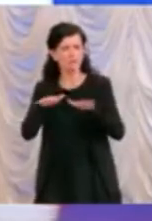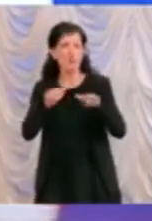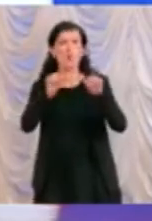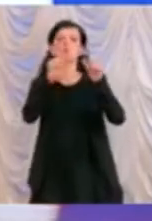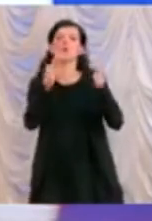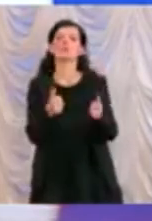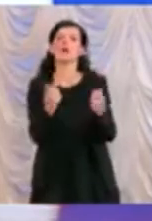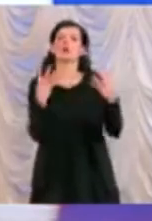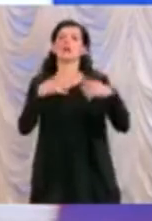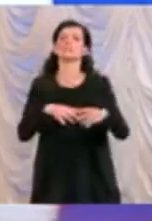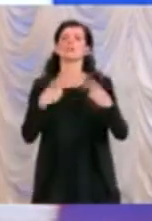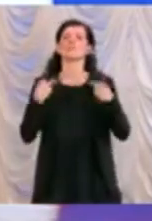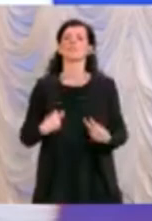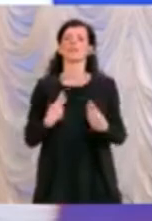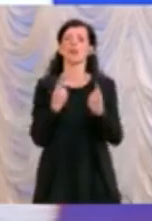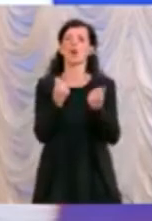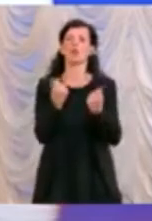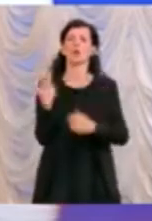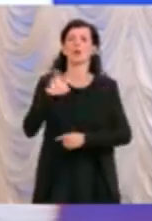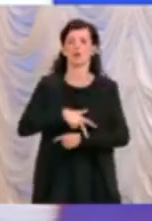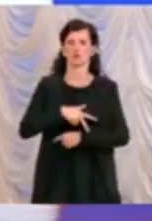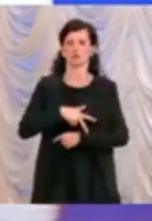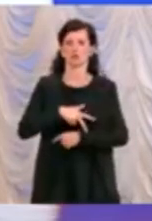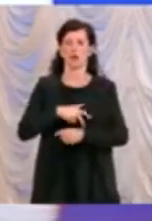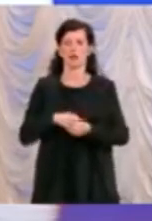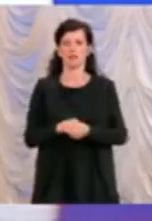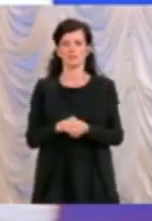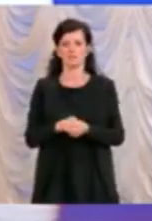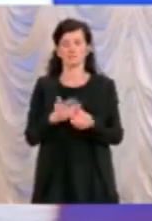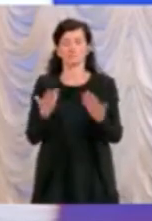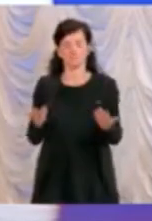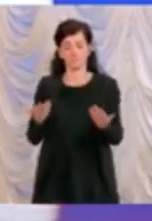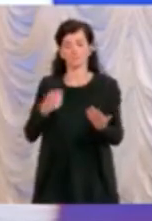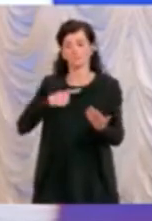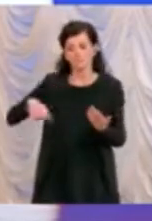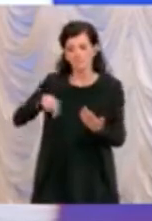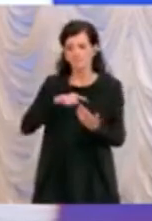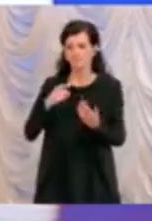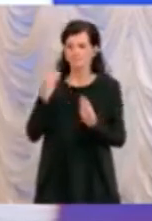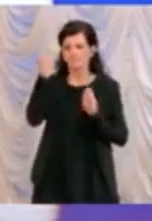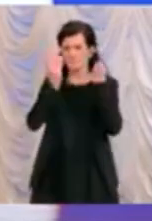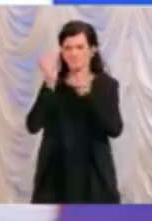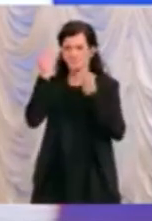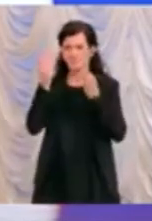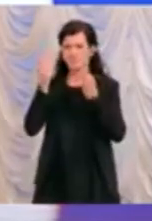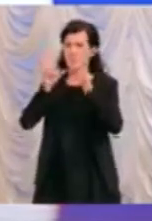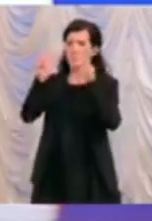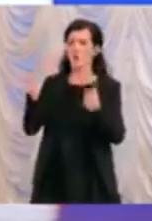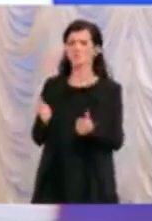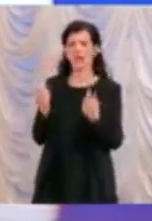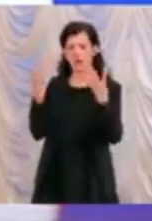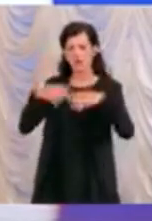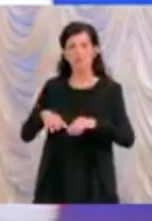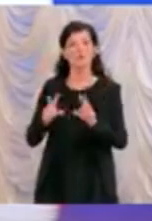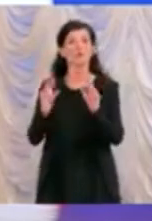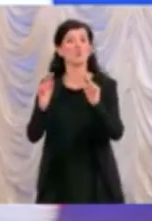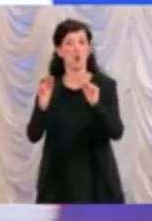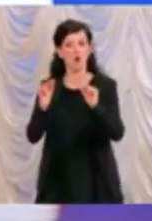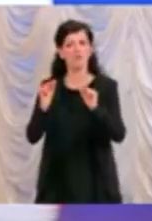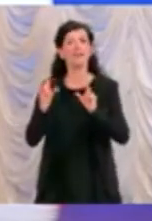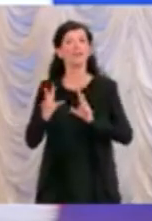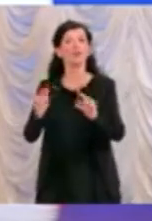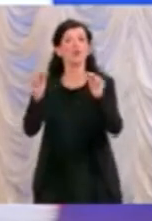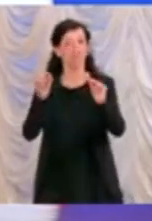di vita economica e sociale dobbiamo inventarci e proporre nuovi modelli organizzativi più innovativi ne dobbiamo